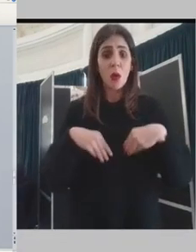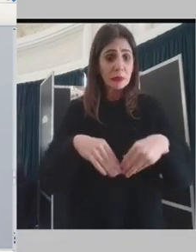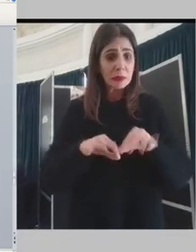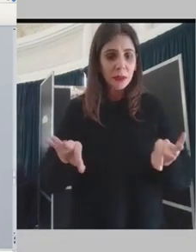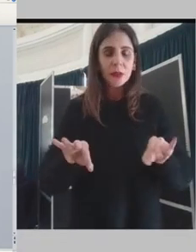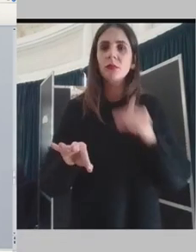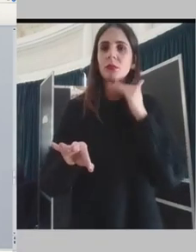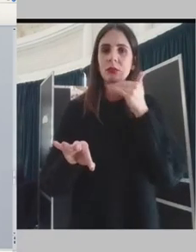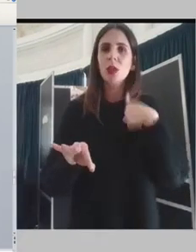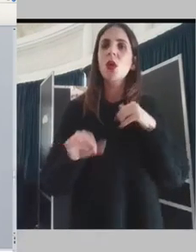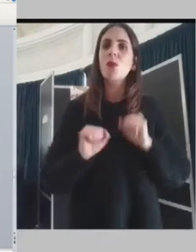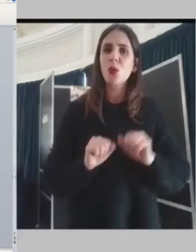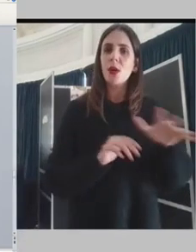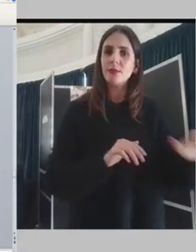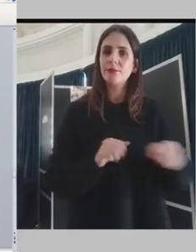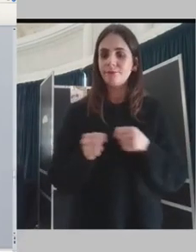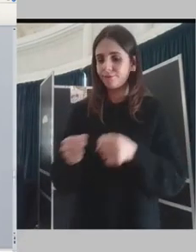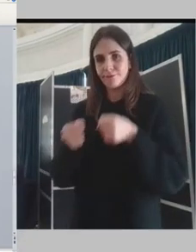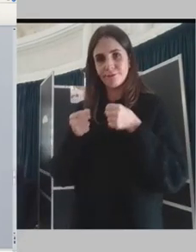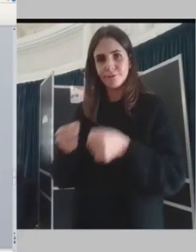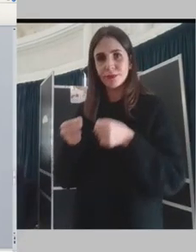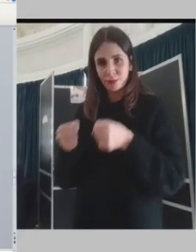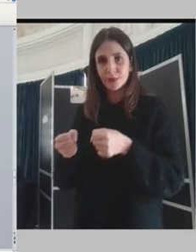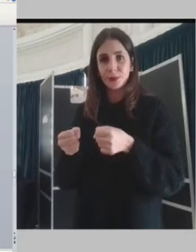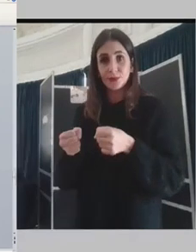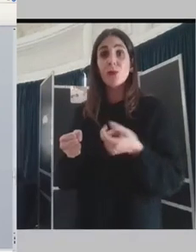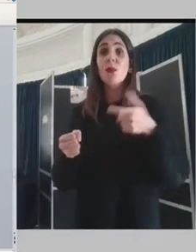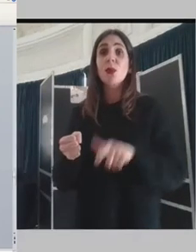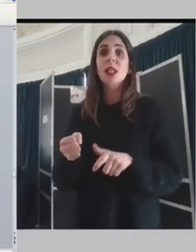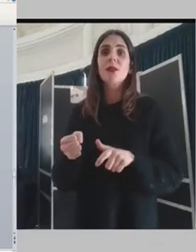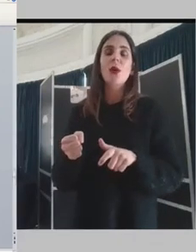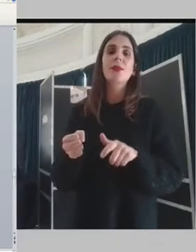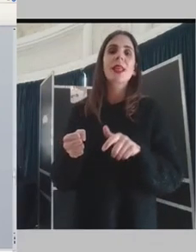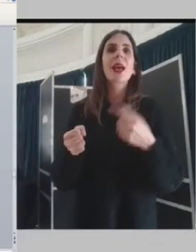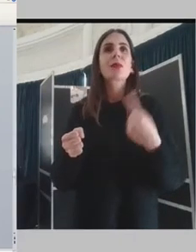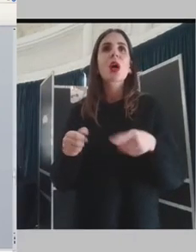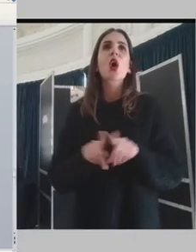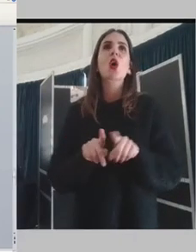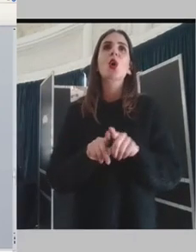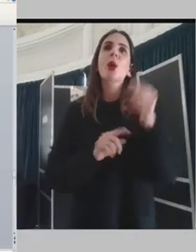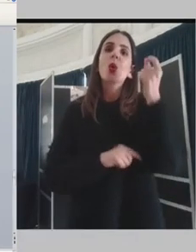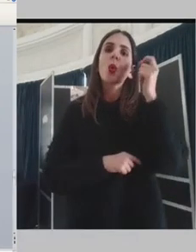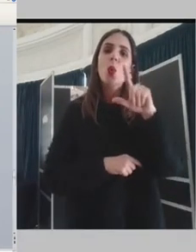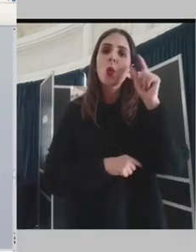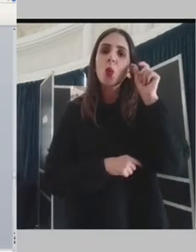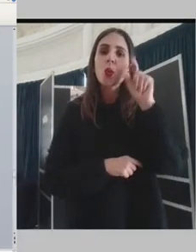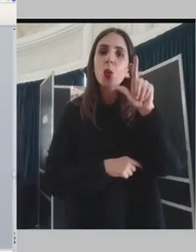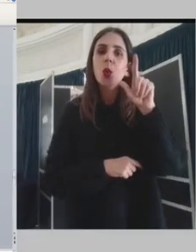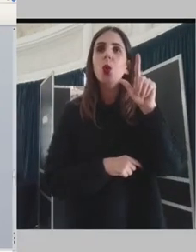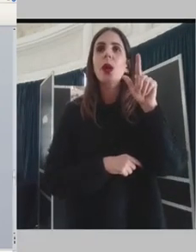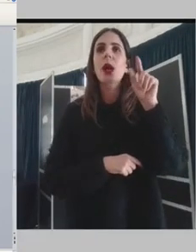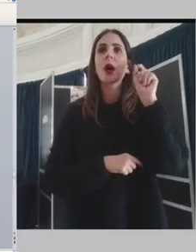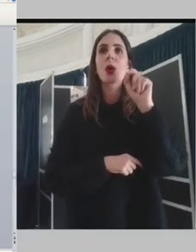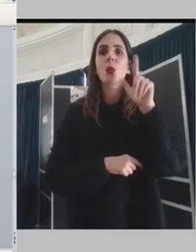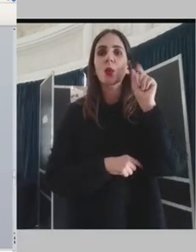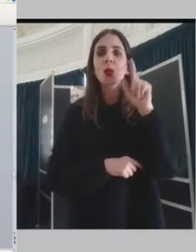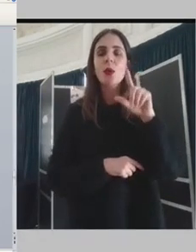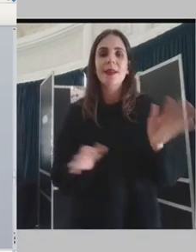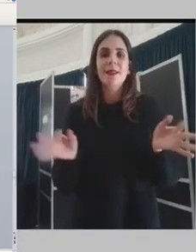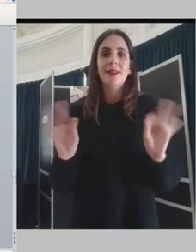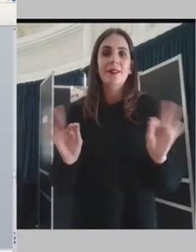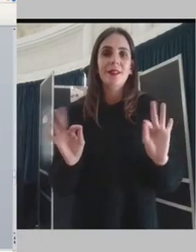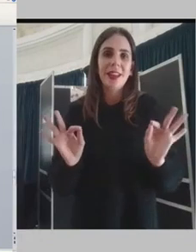erogare la scarica elettrica, serve per muovere questa cultura un po' inerziale, ancora molto